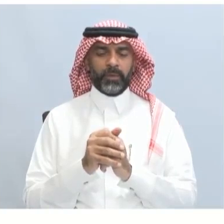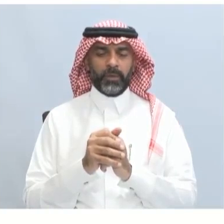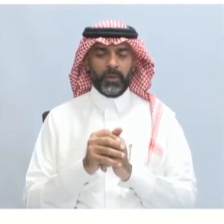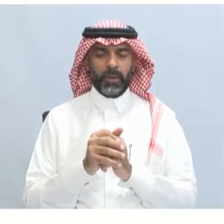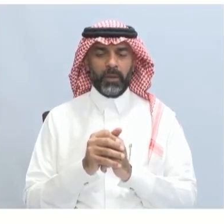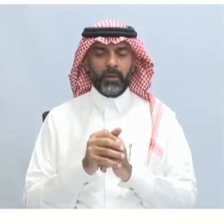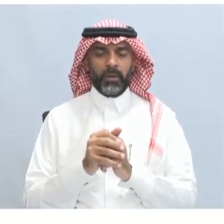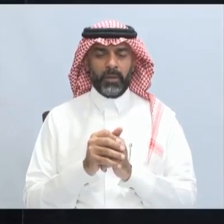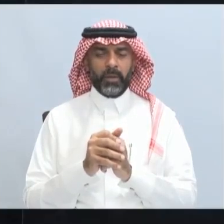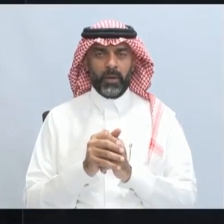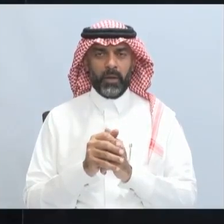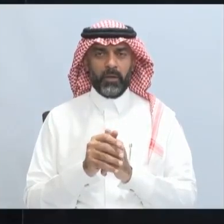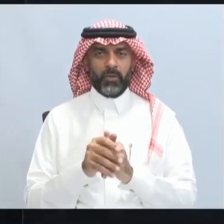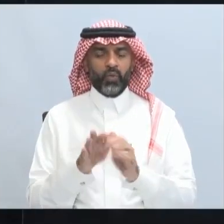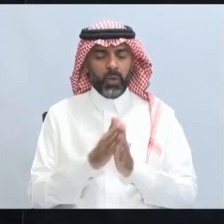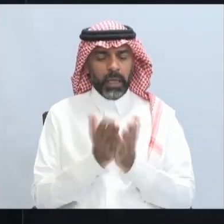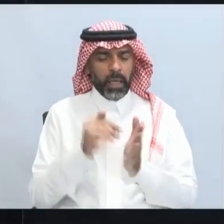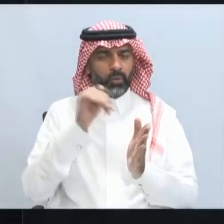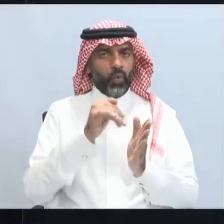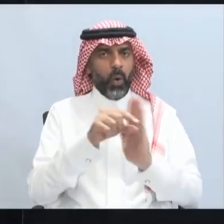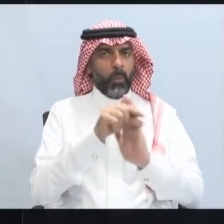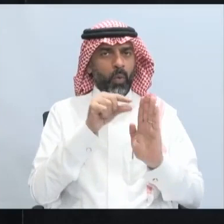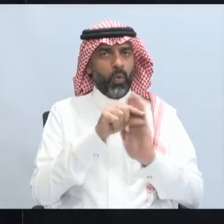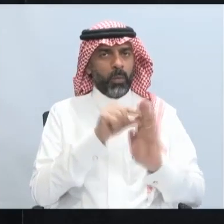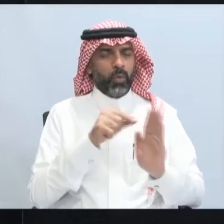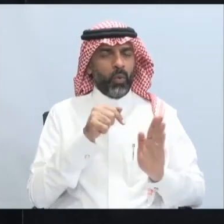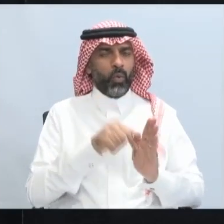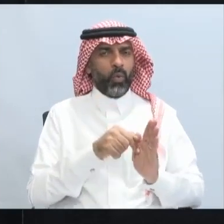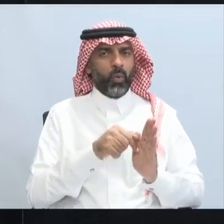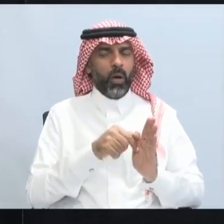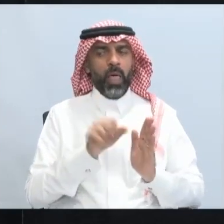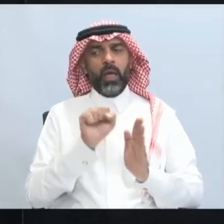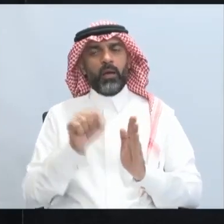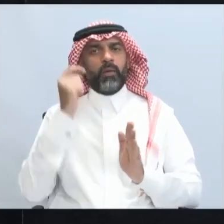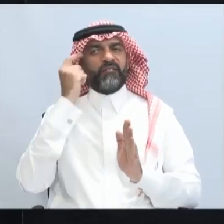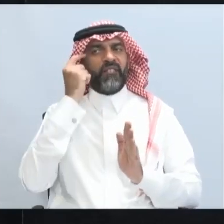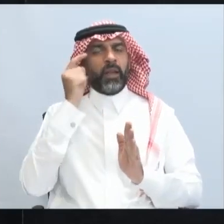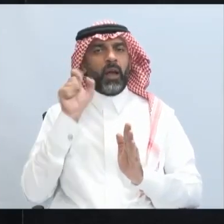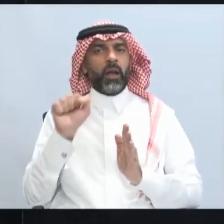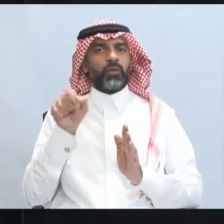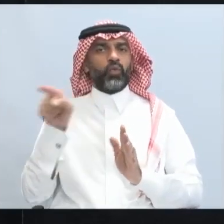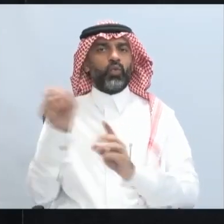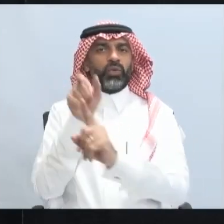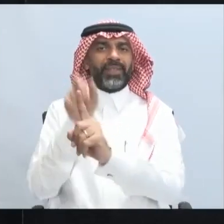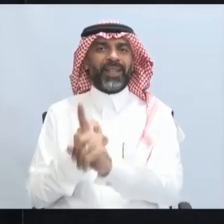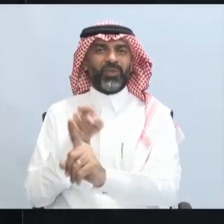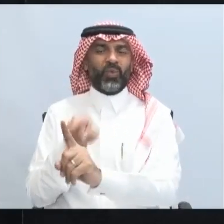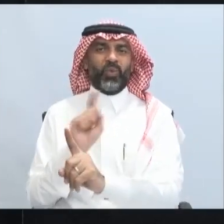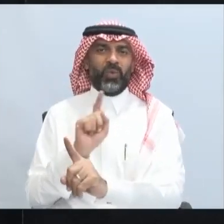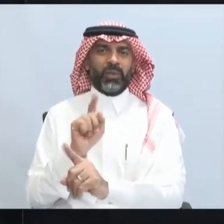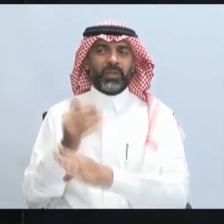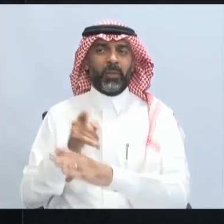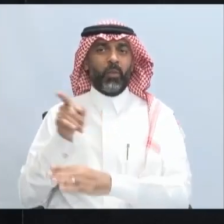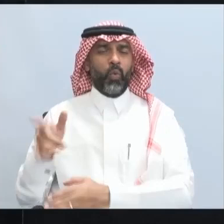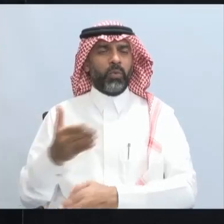هو محتوى الكتاب هذا محل الحق هو الذي املكه هو الشيء الذي املكه ما كتبته